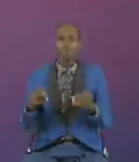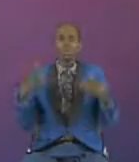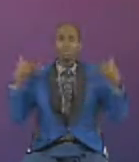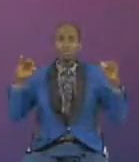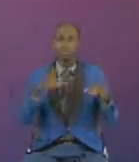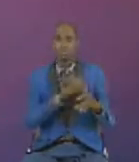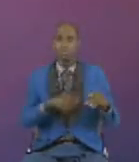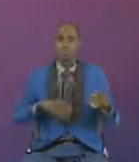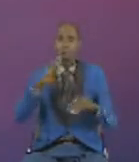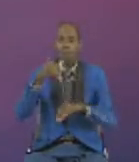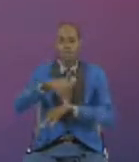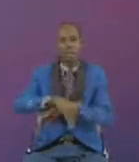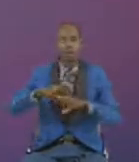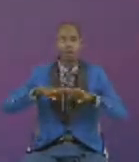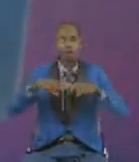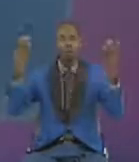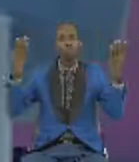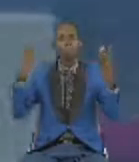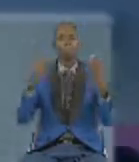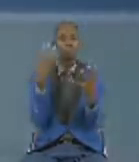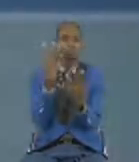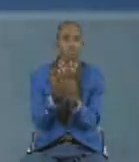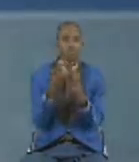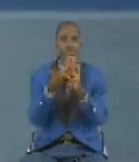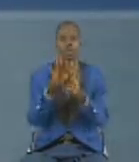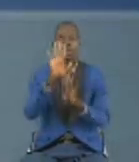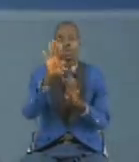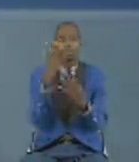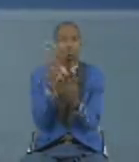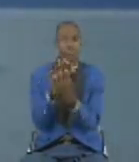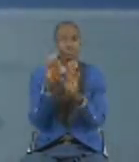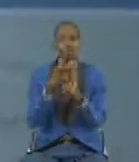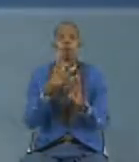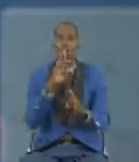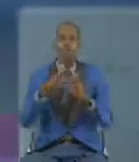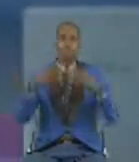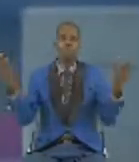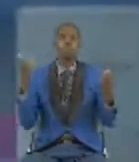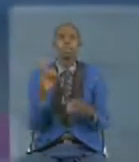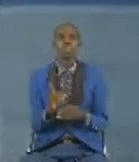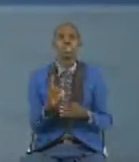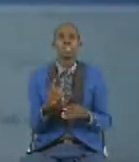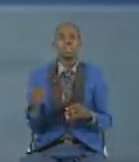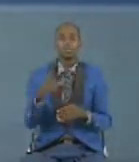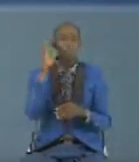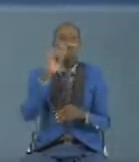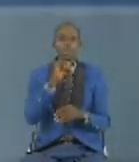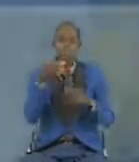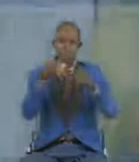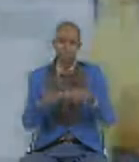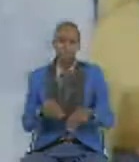un ange du Seigneur ayant ouvert pendant la nuit les portes de la prison. Tes portes de prison sont ouvertes. Tu ne resteras pas